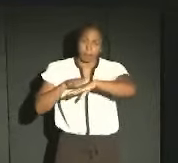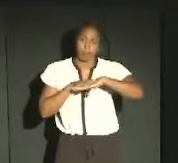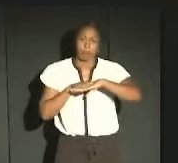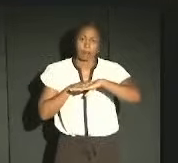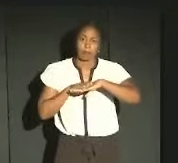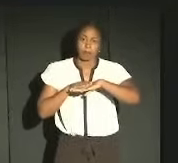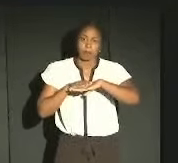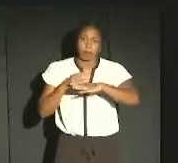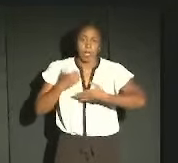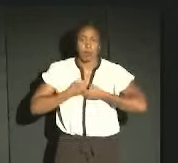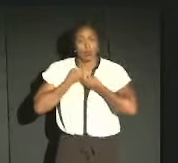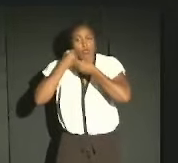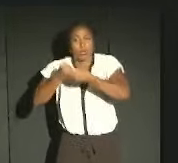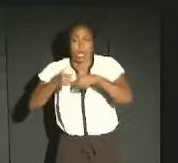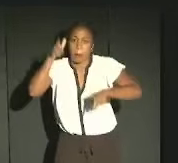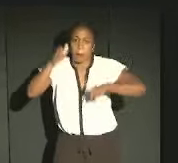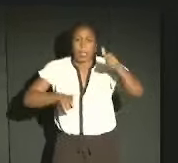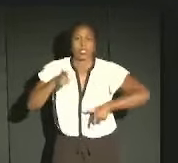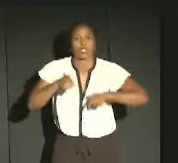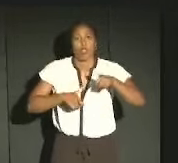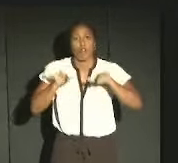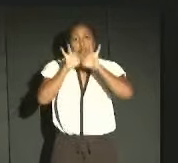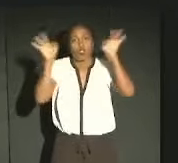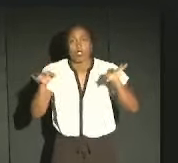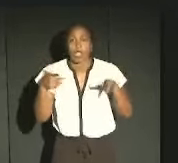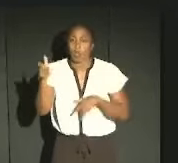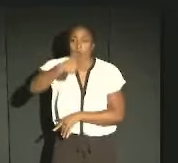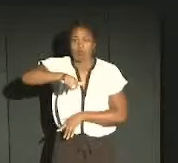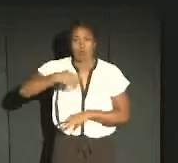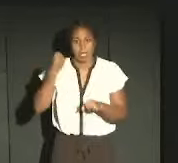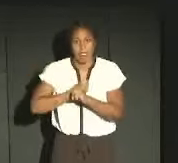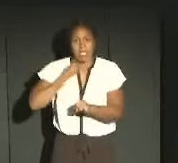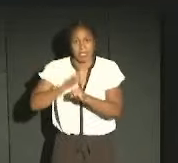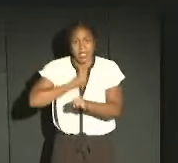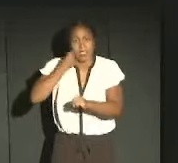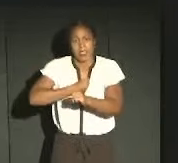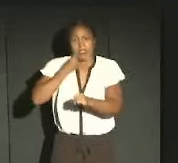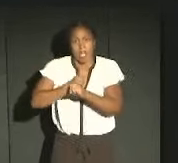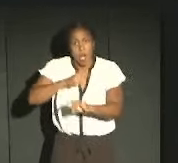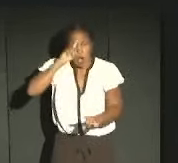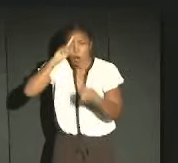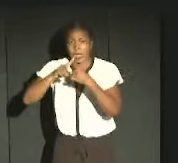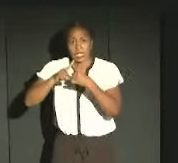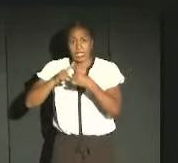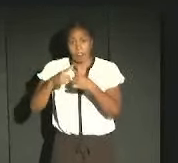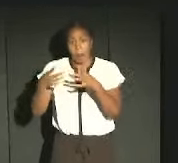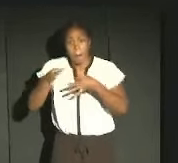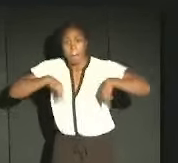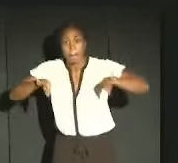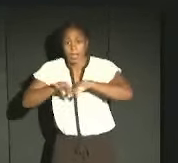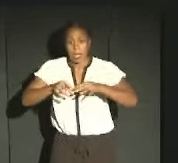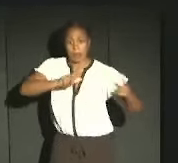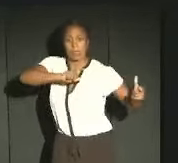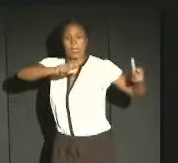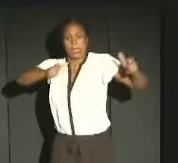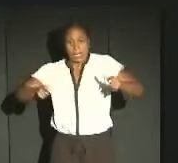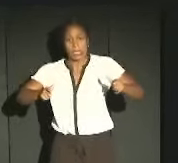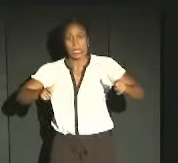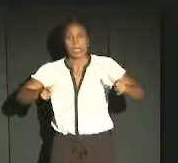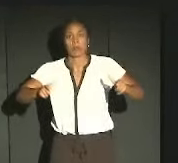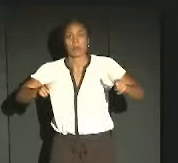fraternité à l'ensemble des fonctionnaires qui sont les seuls à faire tenir encore debout toute une partie du pays